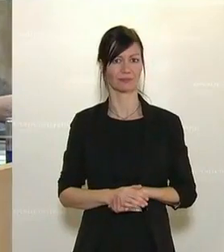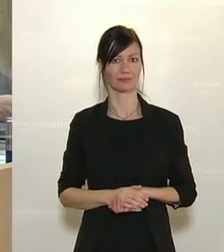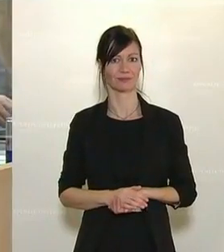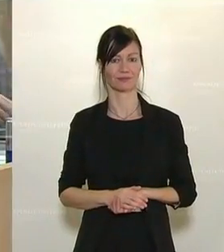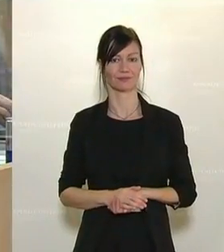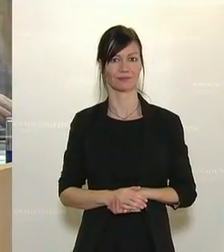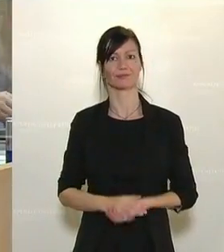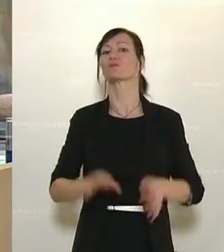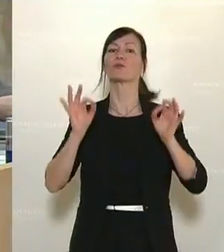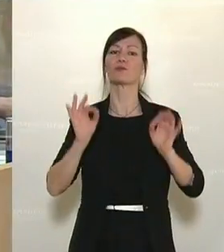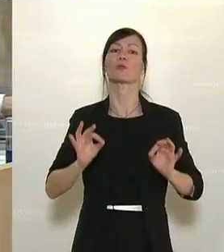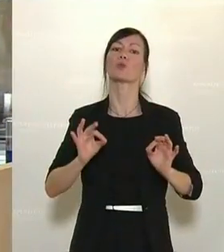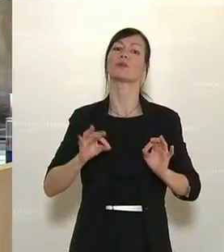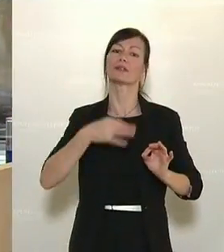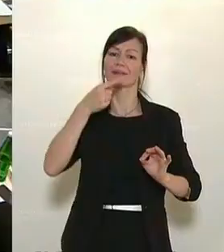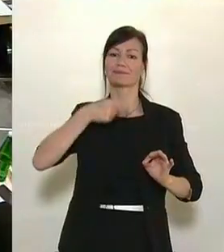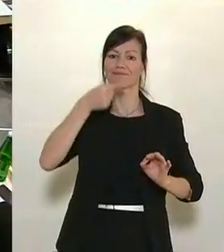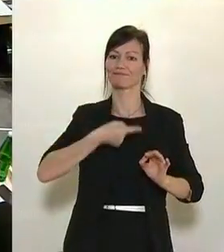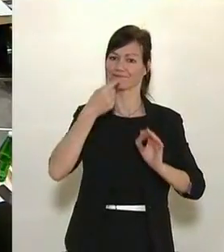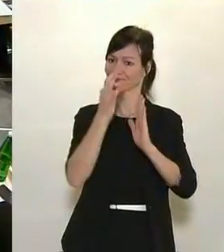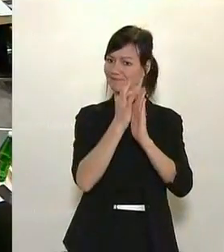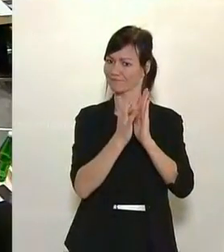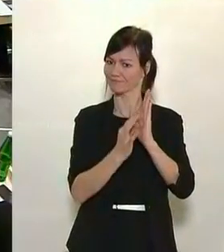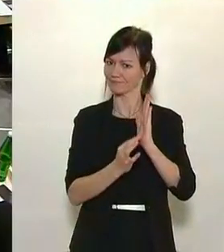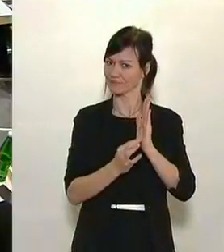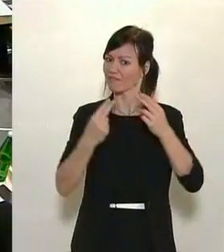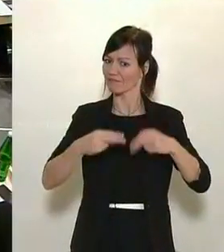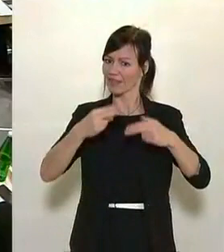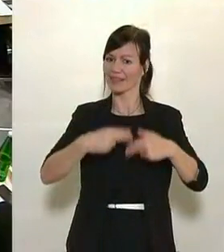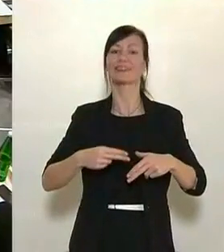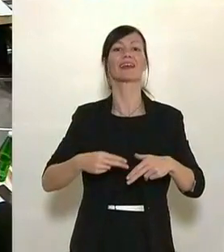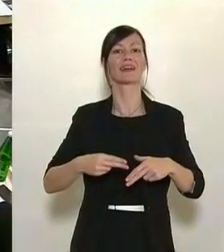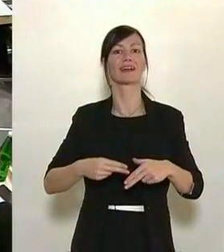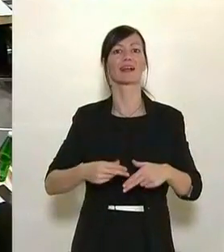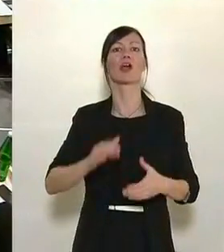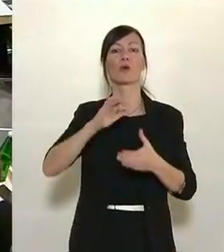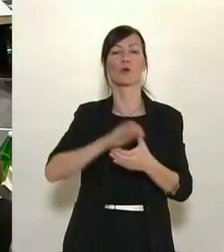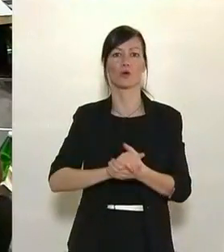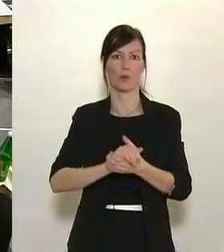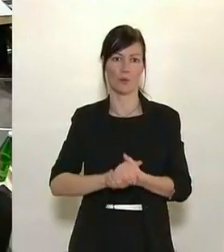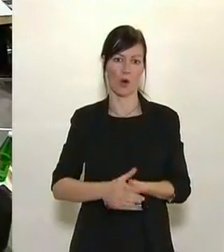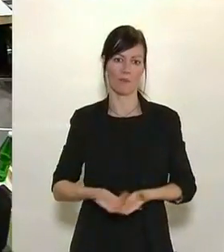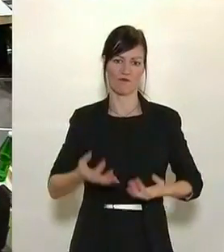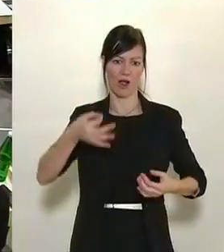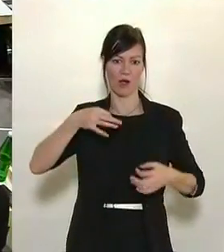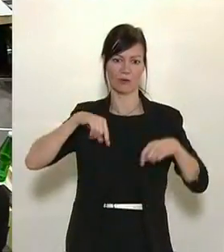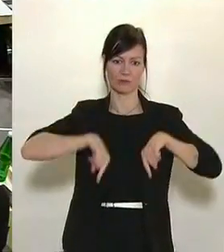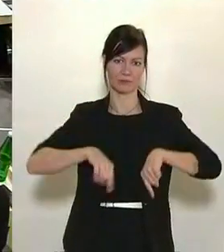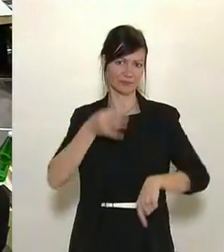Dann gehen wir jetzt in der Rednerliste weiter und zu Wort gemeldet ist die Frau Klubob, Frau Sigrid Maurer, bitte.